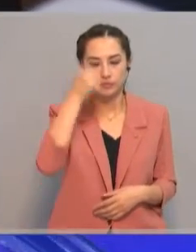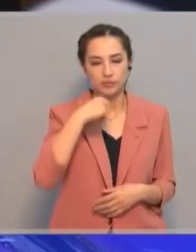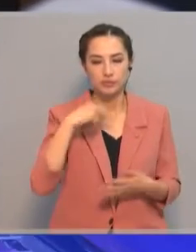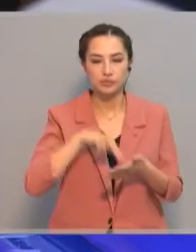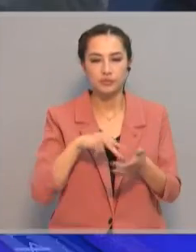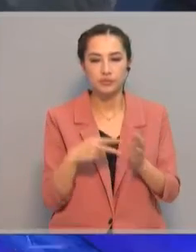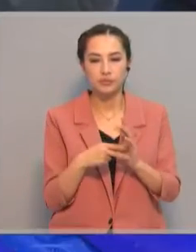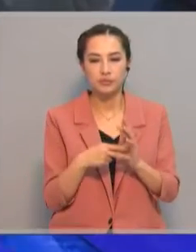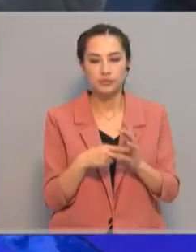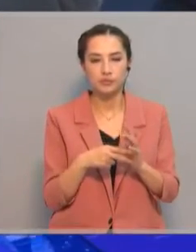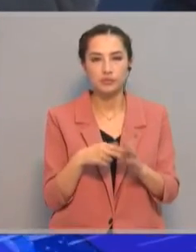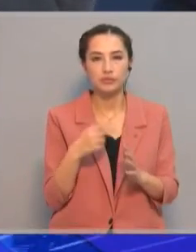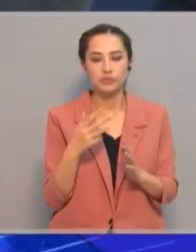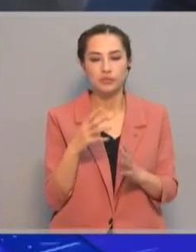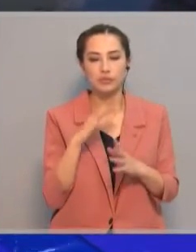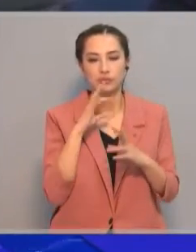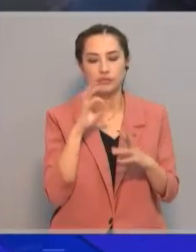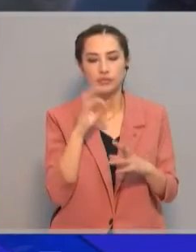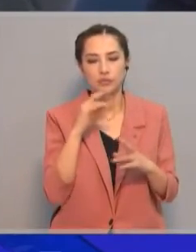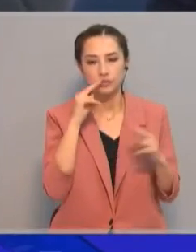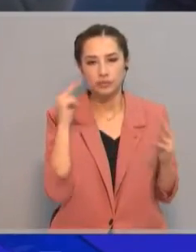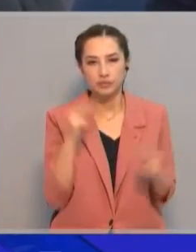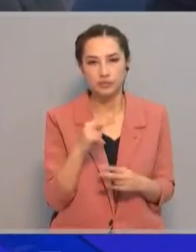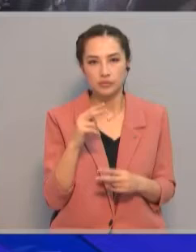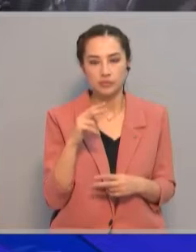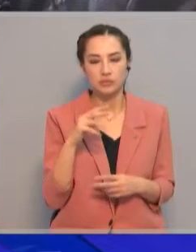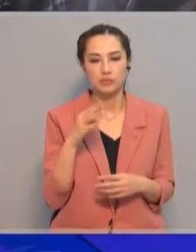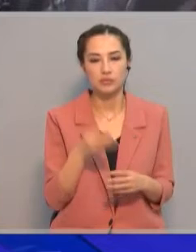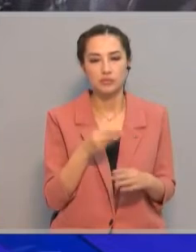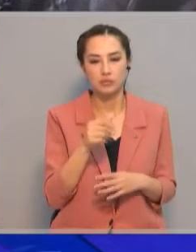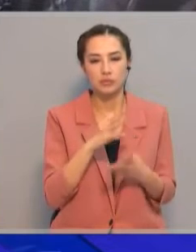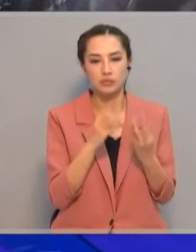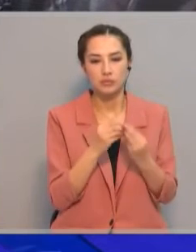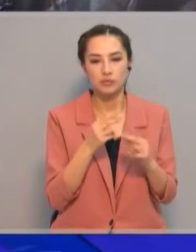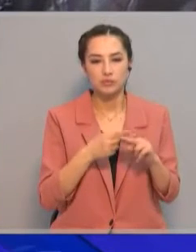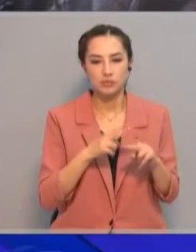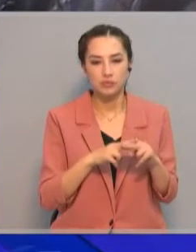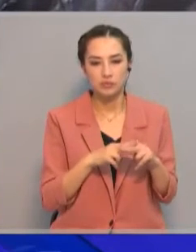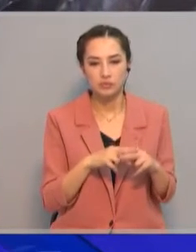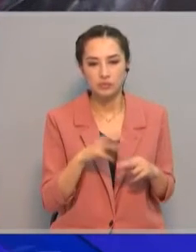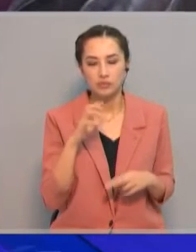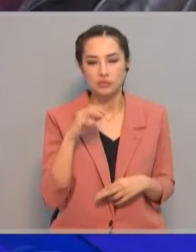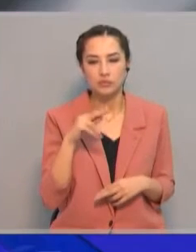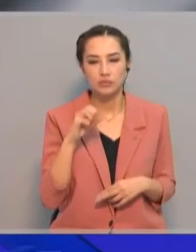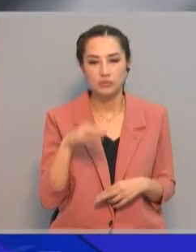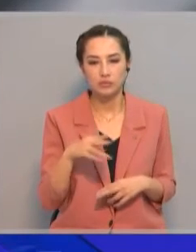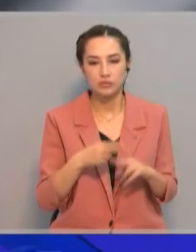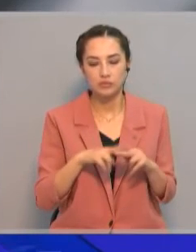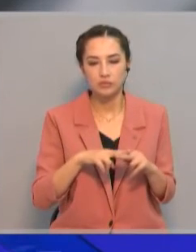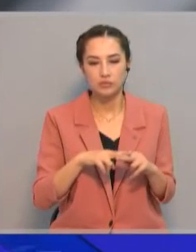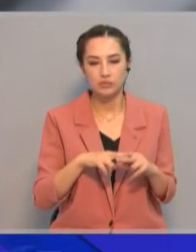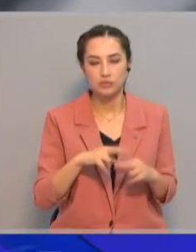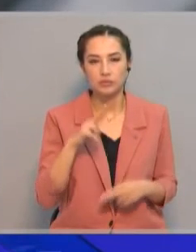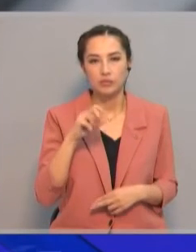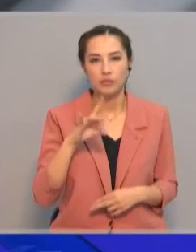планируется получение сведения от банков только по платежам поступающие на предпринимательские счета таким образом личные